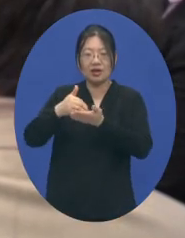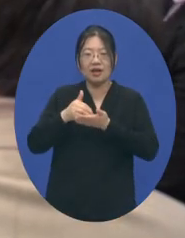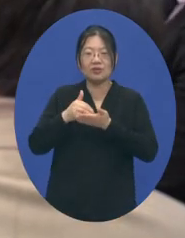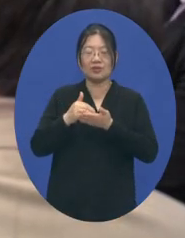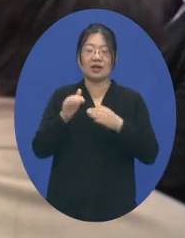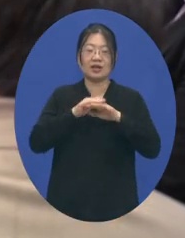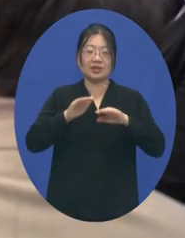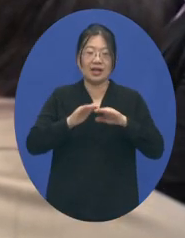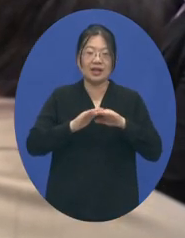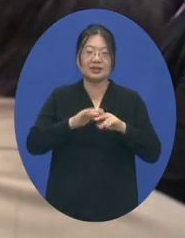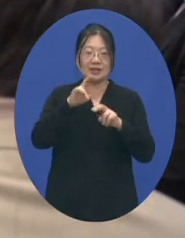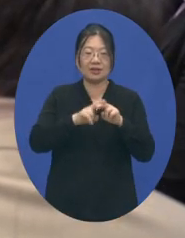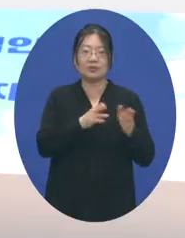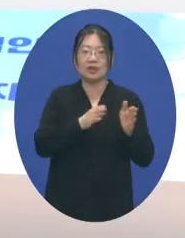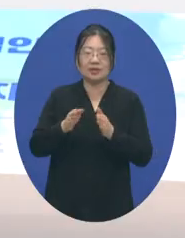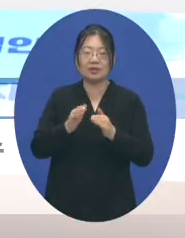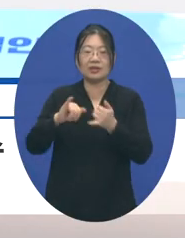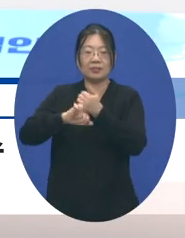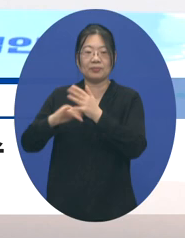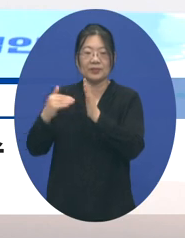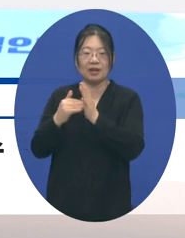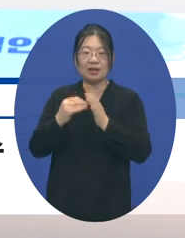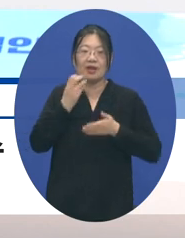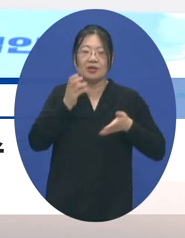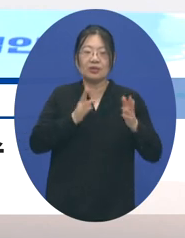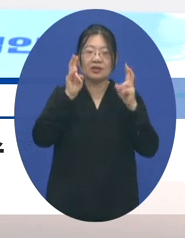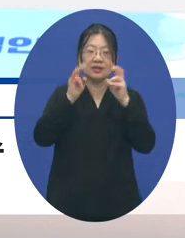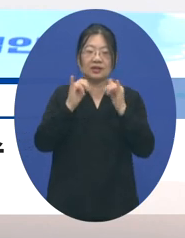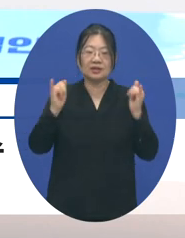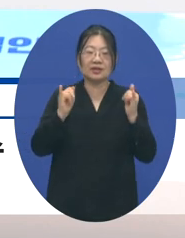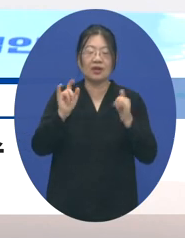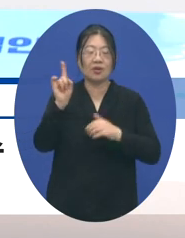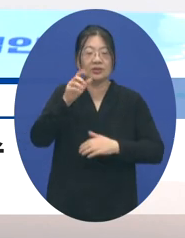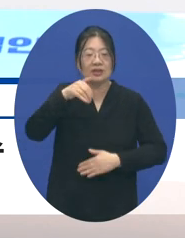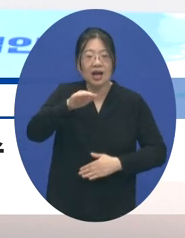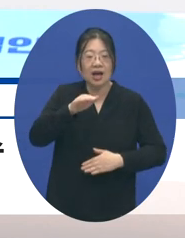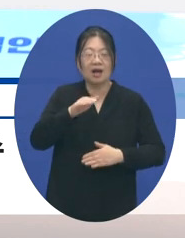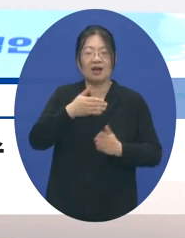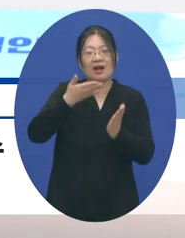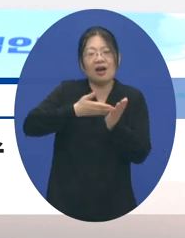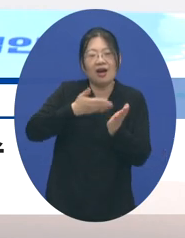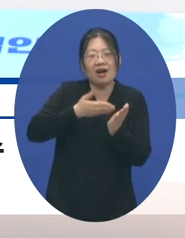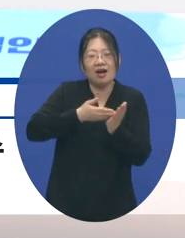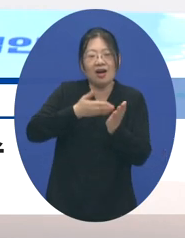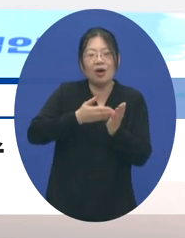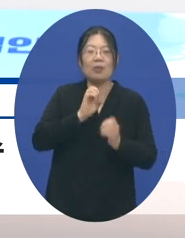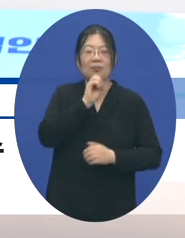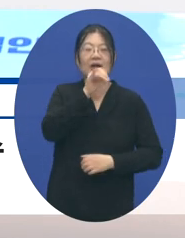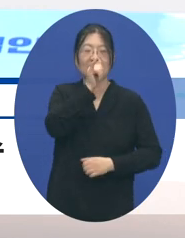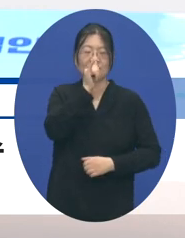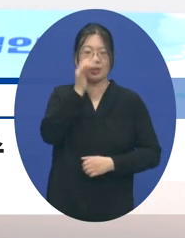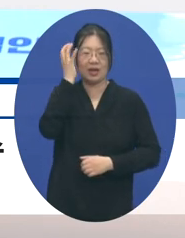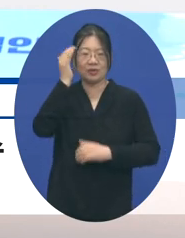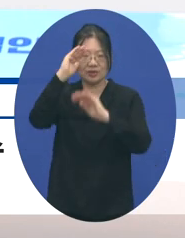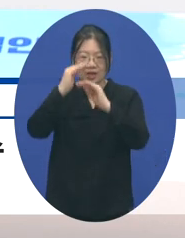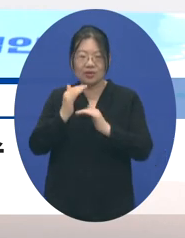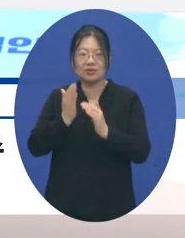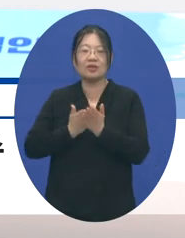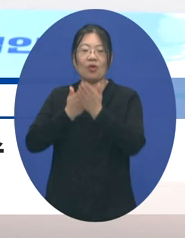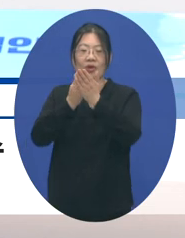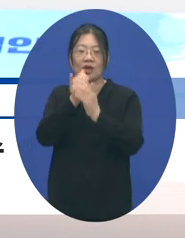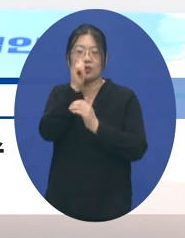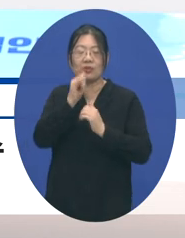만들겠다고 약속한 겁니다. 적어도 우리 경기도 기업인들은 어디 가서 하소연이라도 할 수 있고 애로사항 얘기할 수